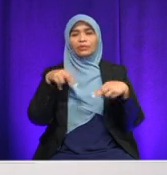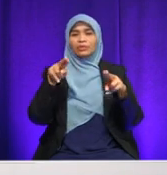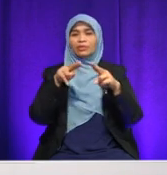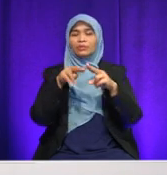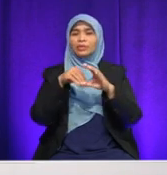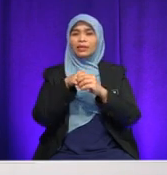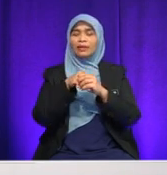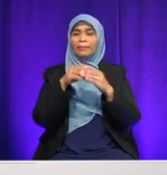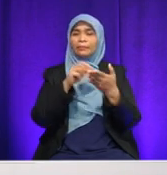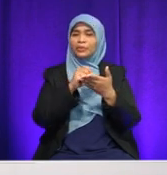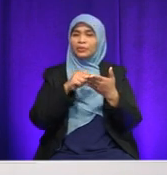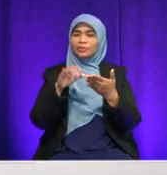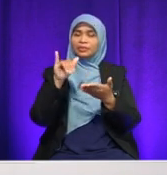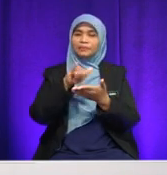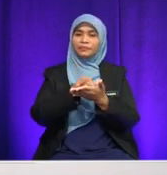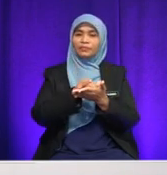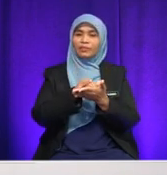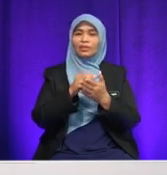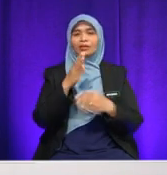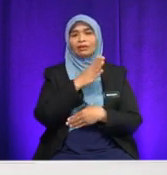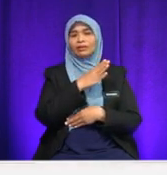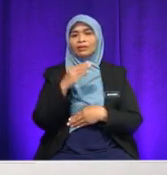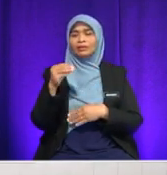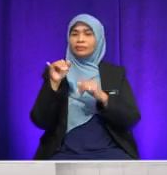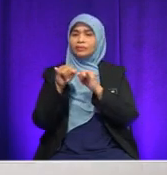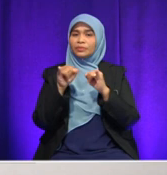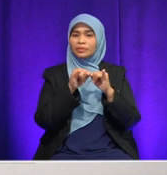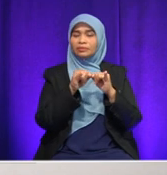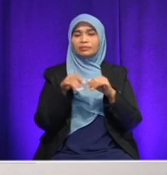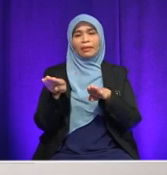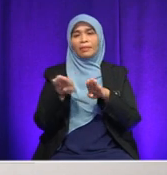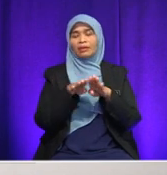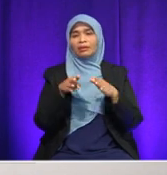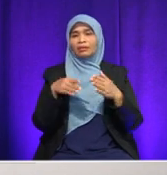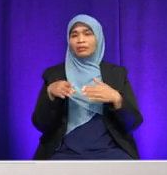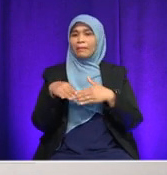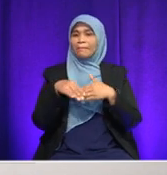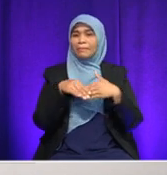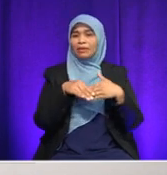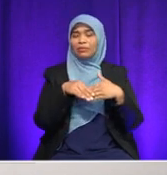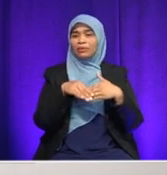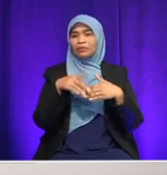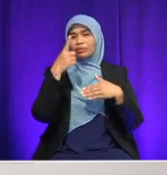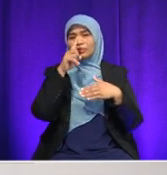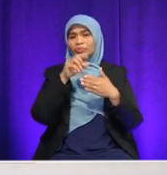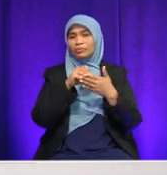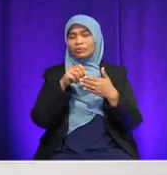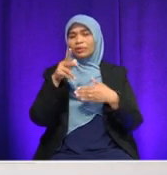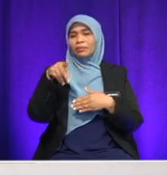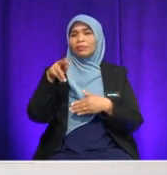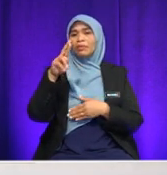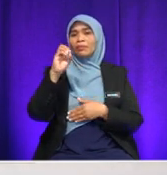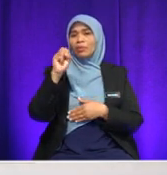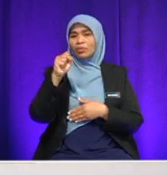adaptasi tersebut. Okey. Dan juga sebagai panduan untuk membina frasa ataupun perkataan. Sebab dalam karya kita